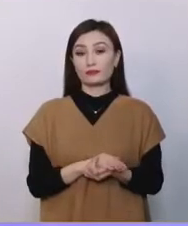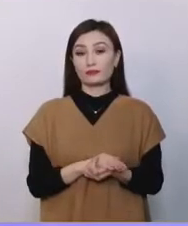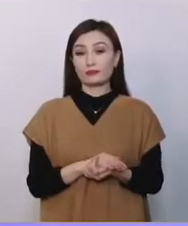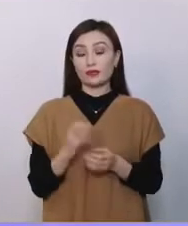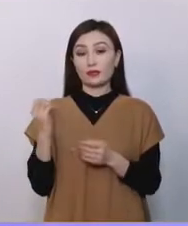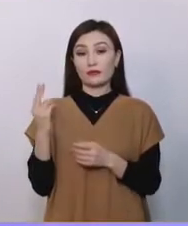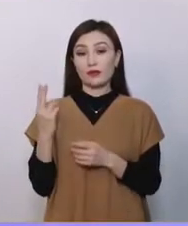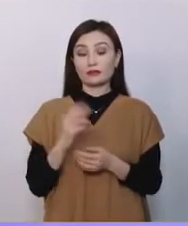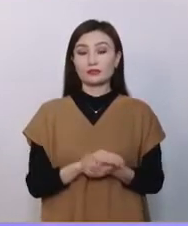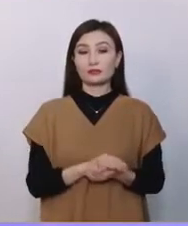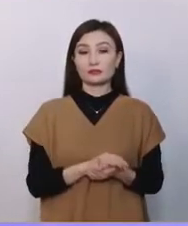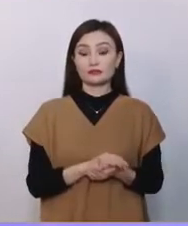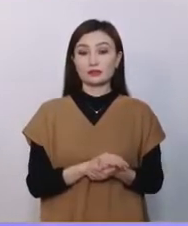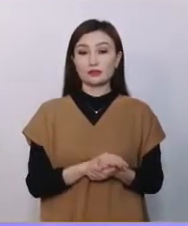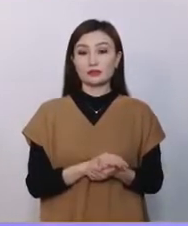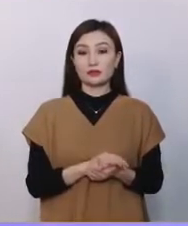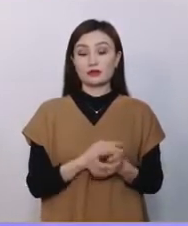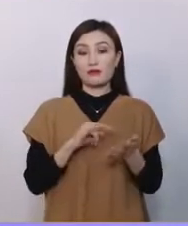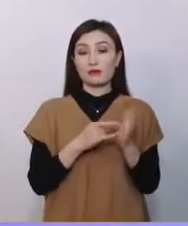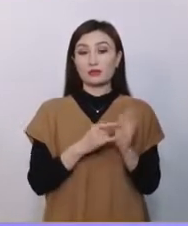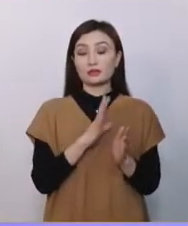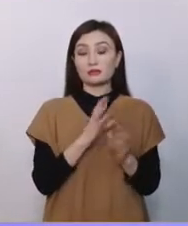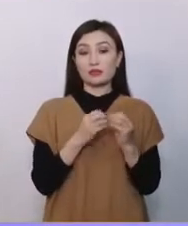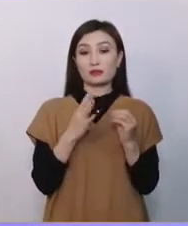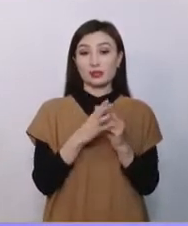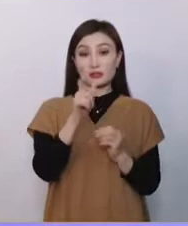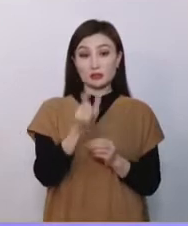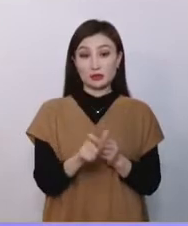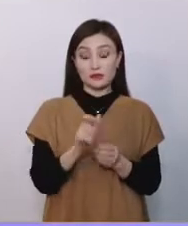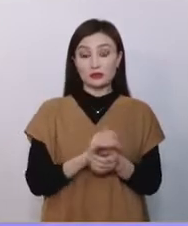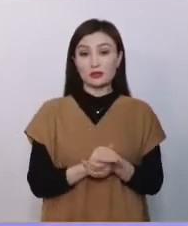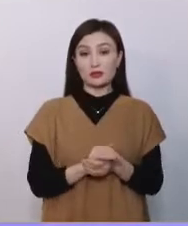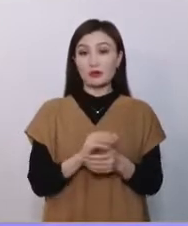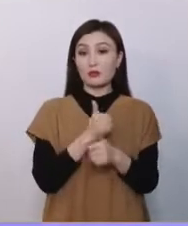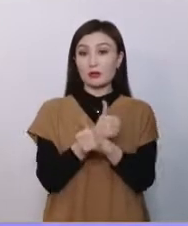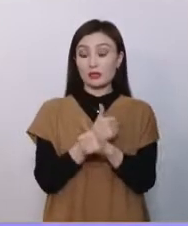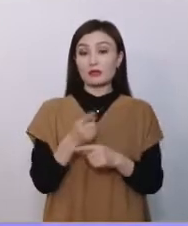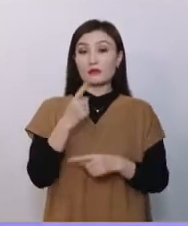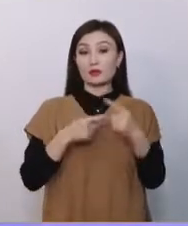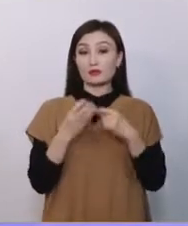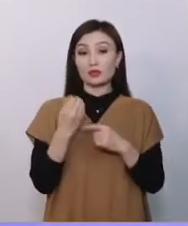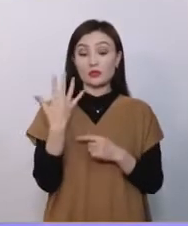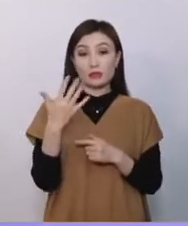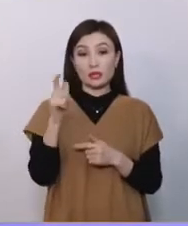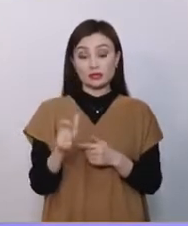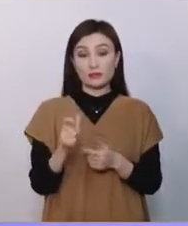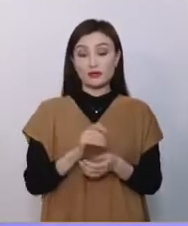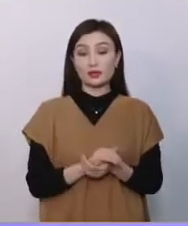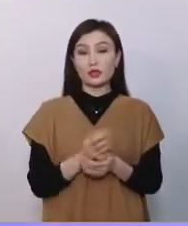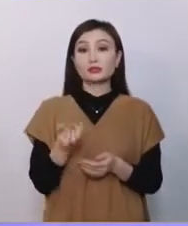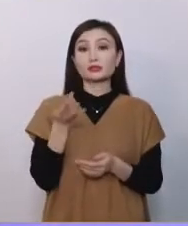12 в классе было 15 человек и библиотеки вернулась еще 5 человек